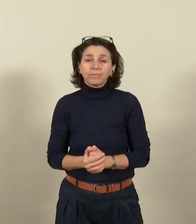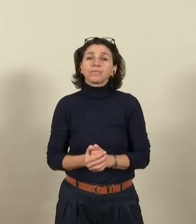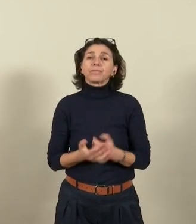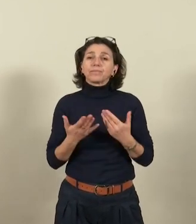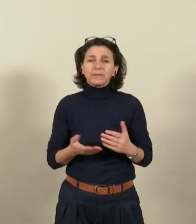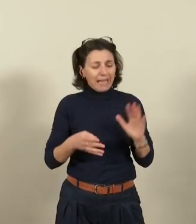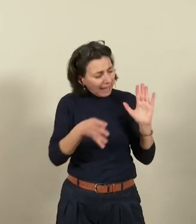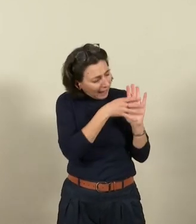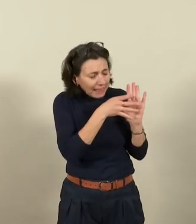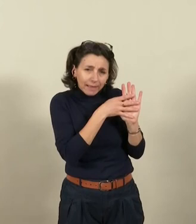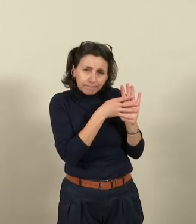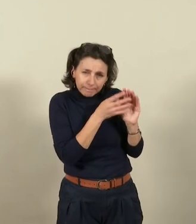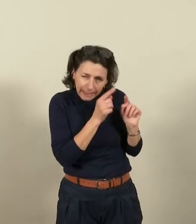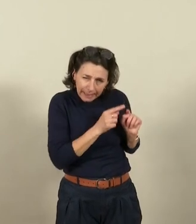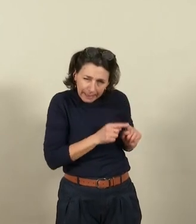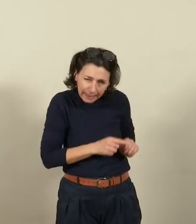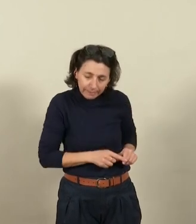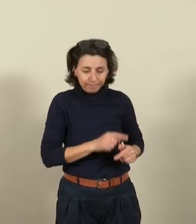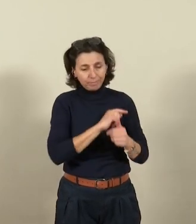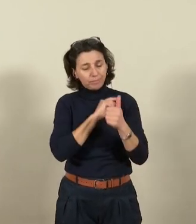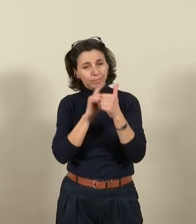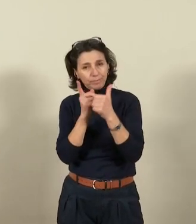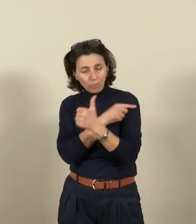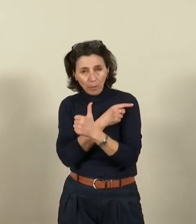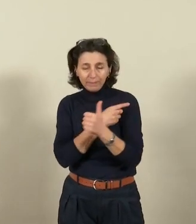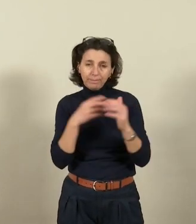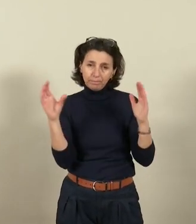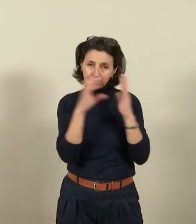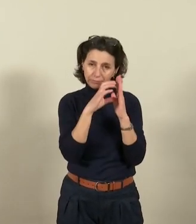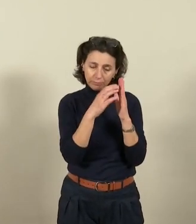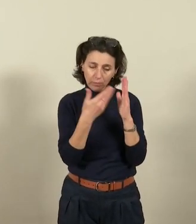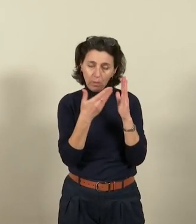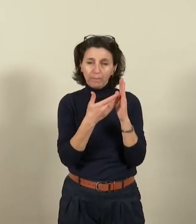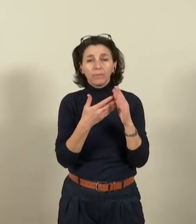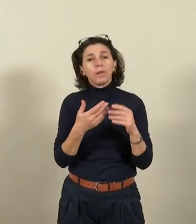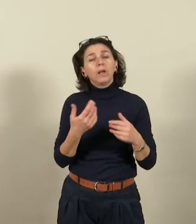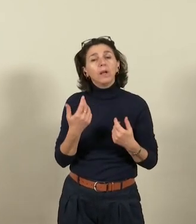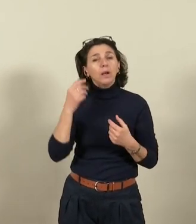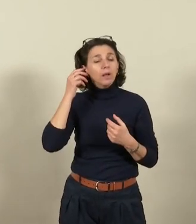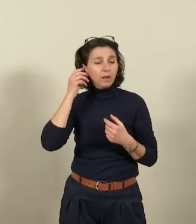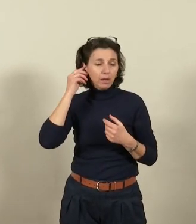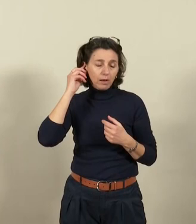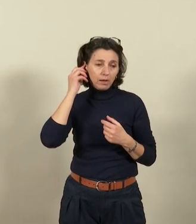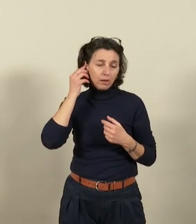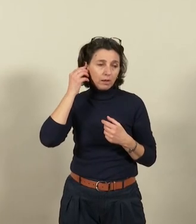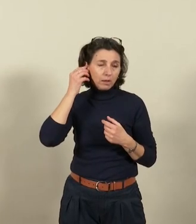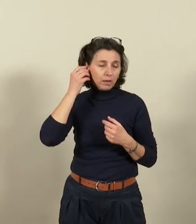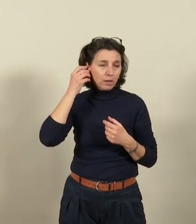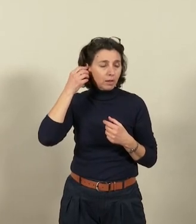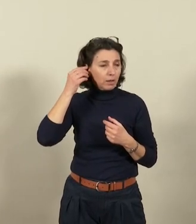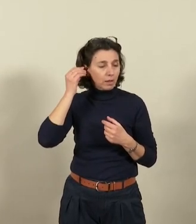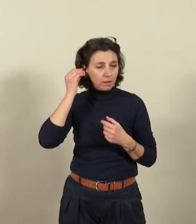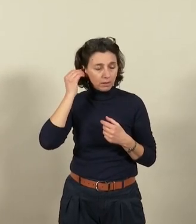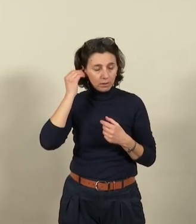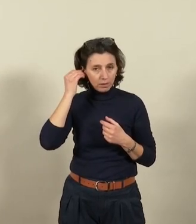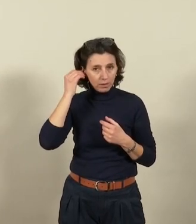des critères la première partie ce sont les conditions d'éligibilité à ces critères la condition numéro 1